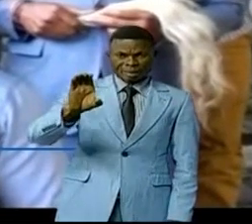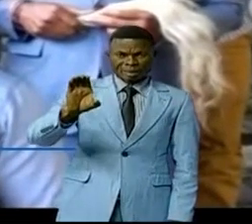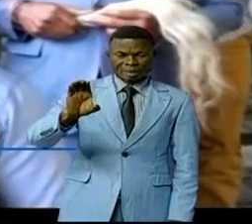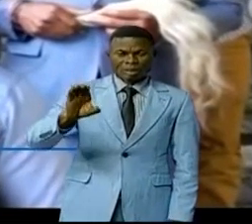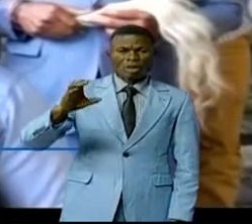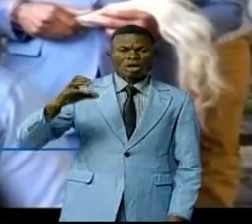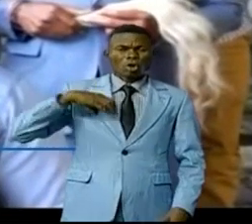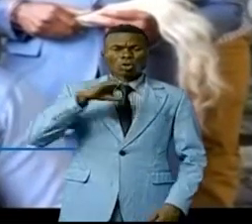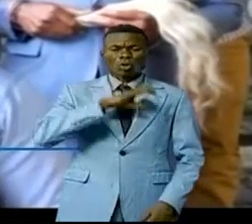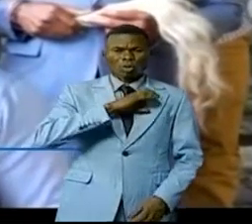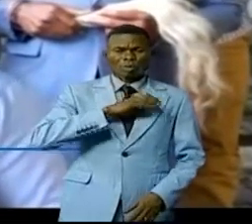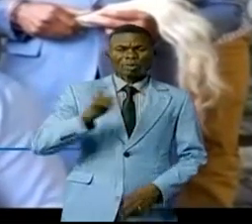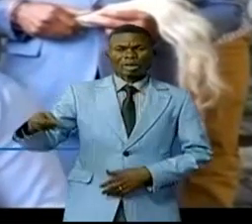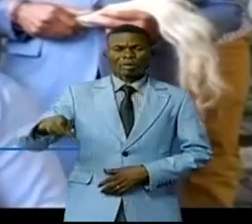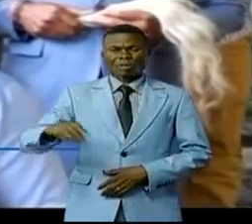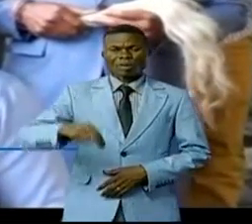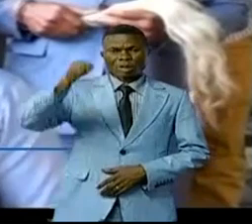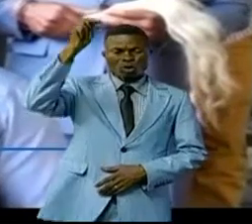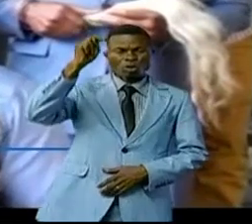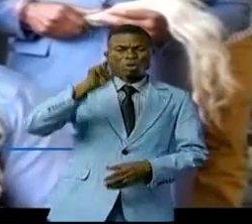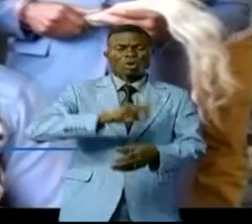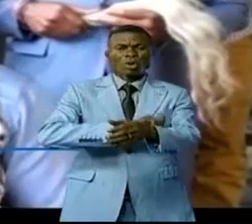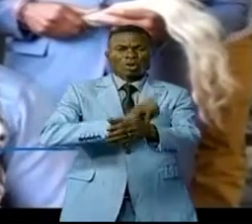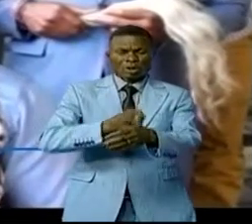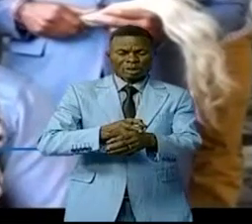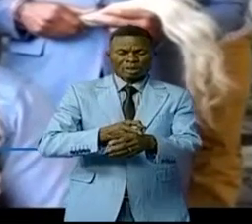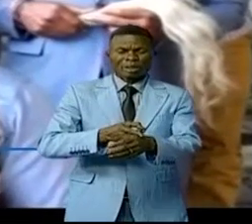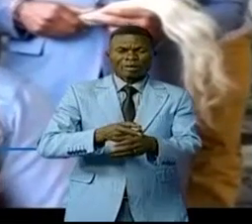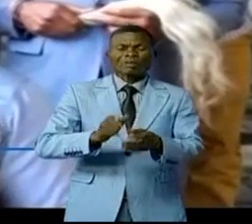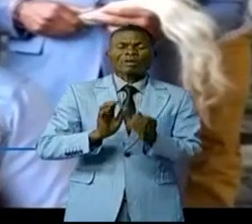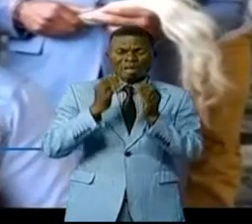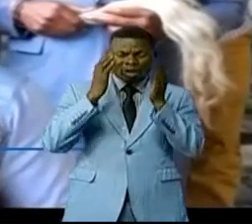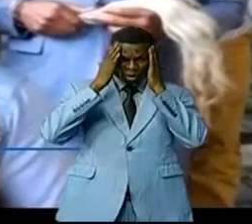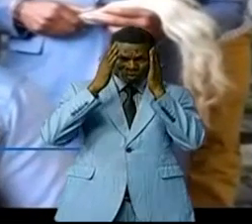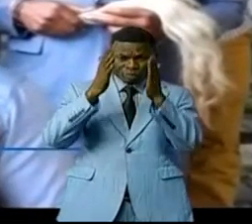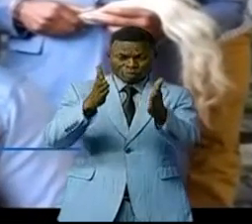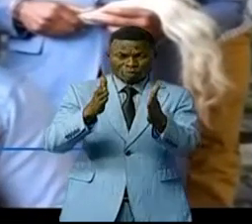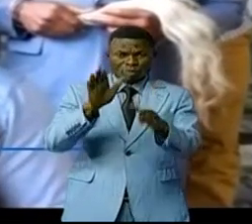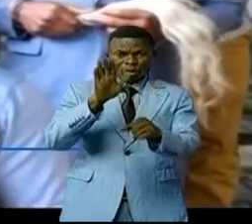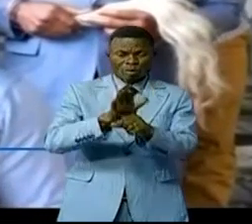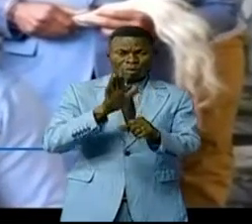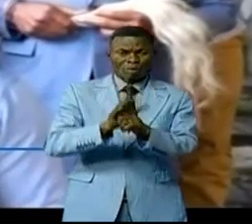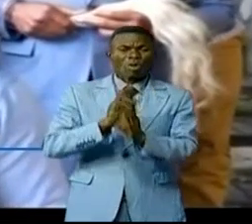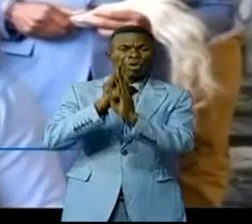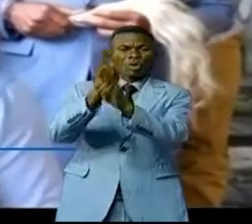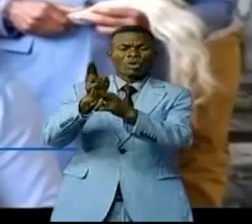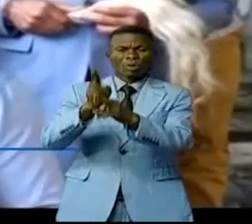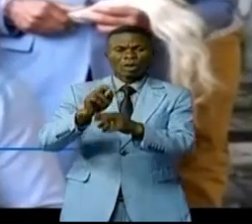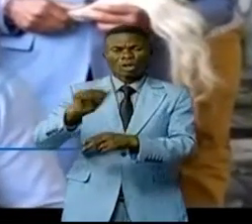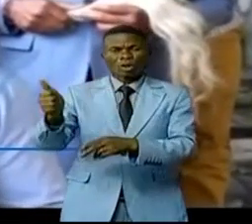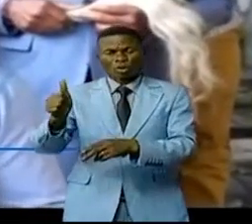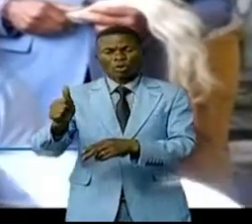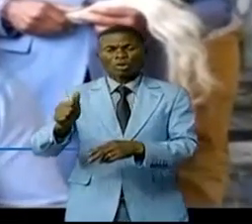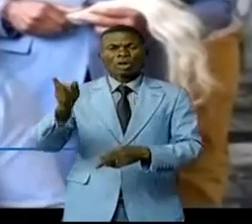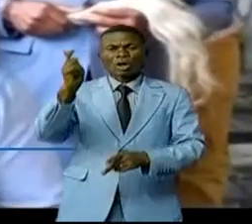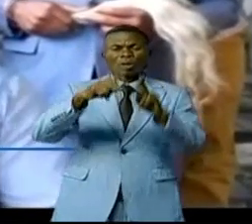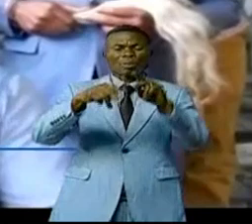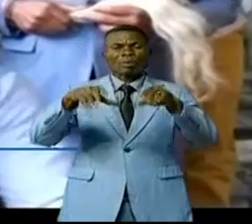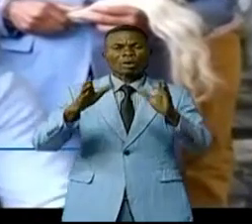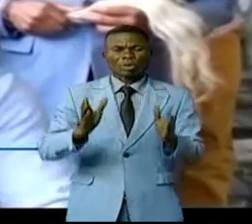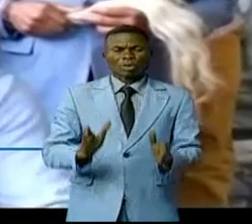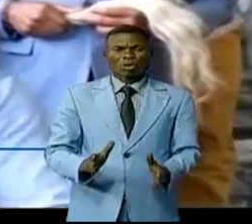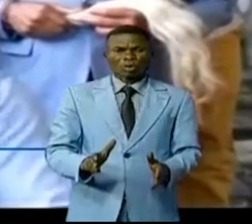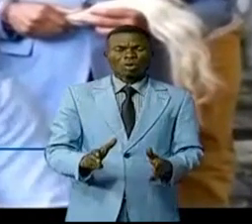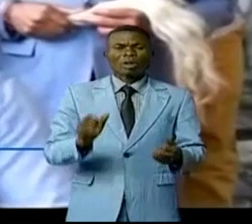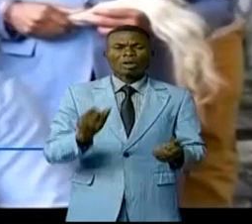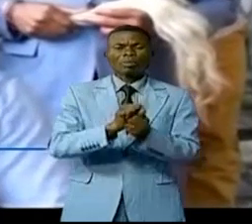Nord Kivu, a suivi avec une attention particulière les différentes réactions de certains compatriotes à la